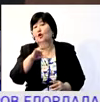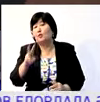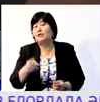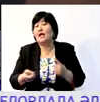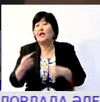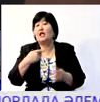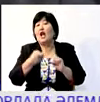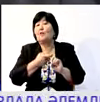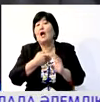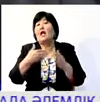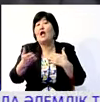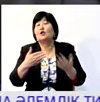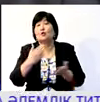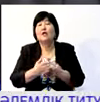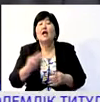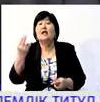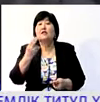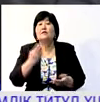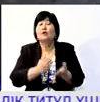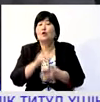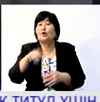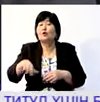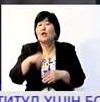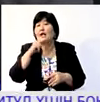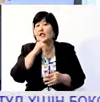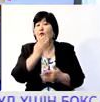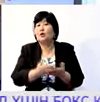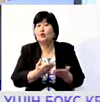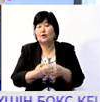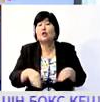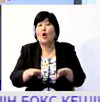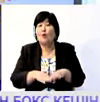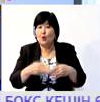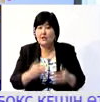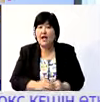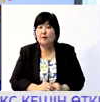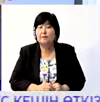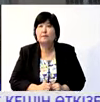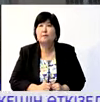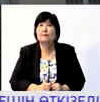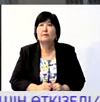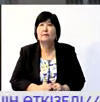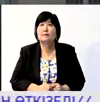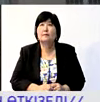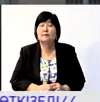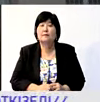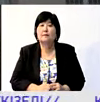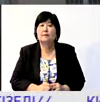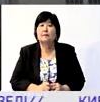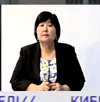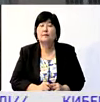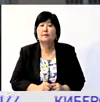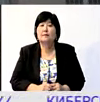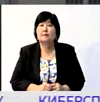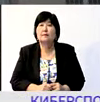кері байланыс орнатылады. Цифрлық жүйенің тұрғындар үшін тиімді тұсы да осы. Асқат Тәжиев, Талғат Сыдық, Досхан Сәтбай, Қызылорда телеарнасы,